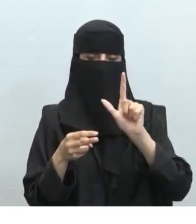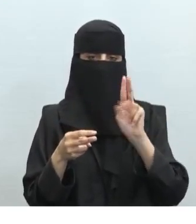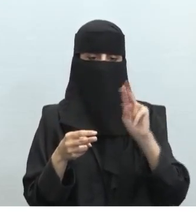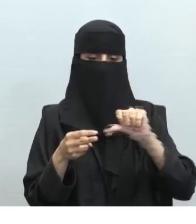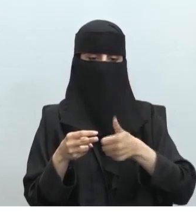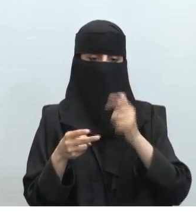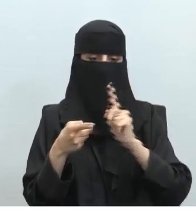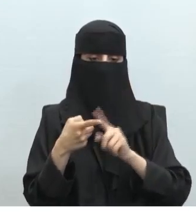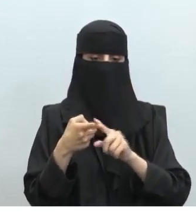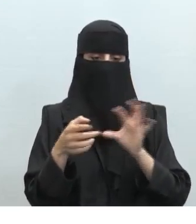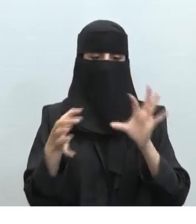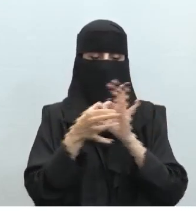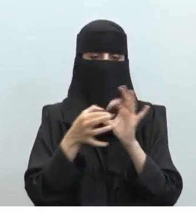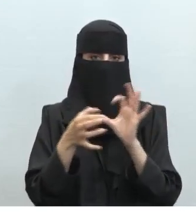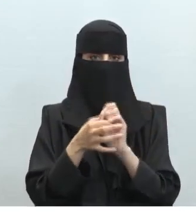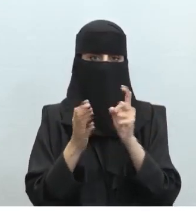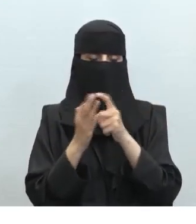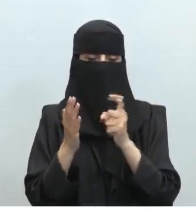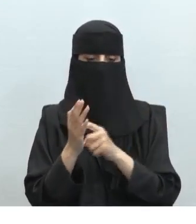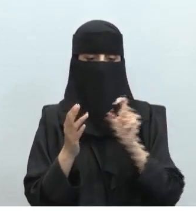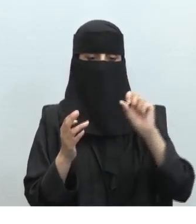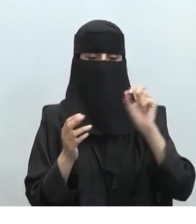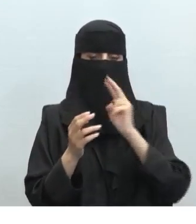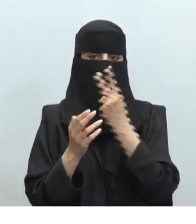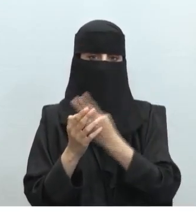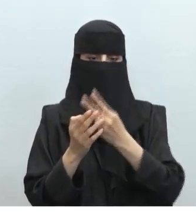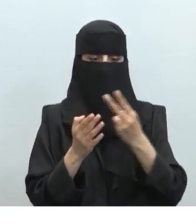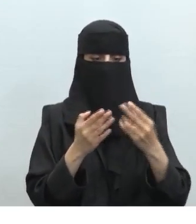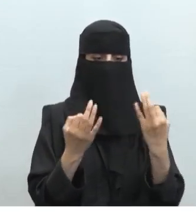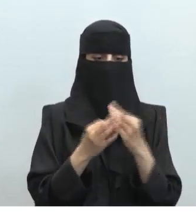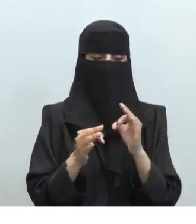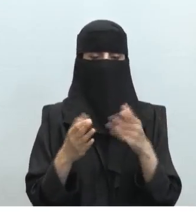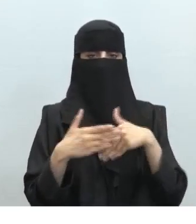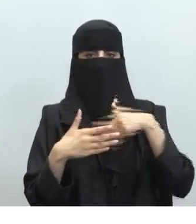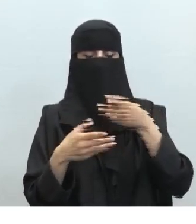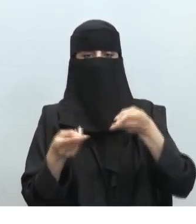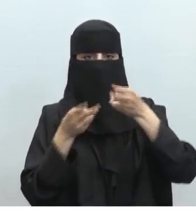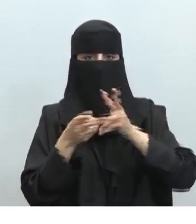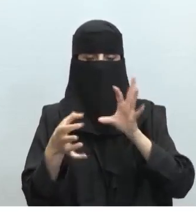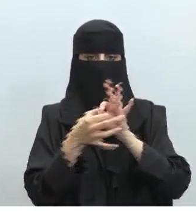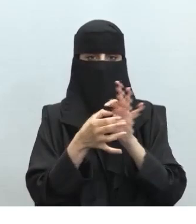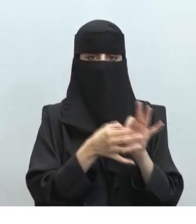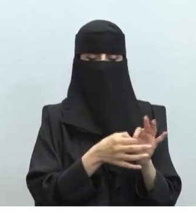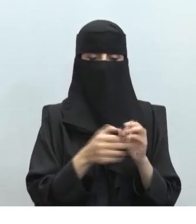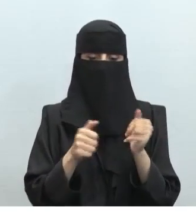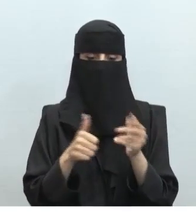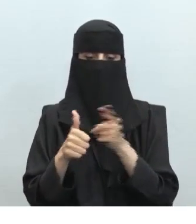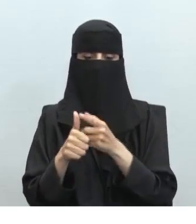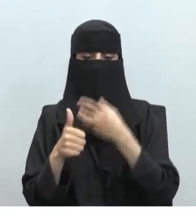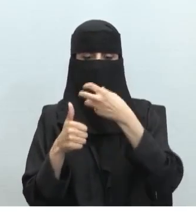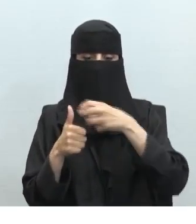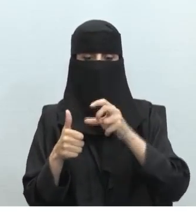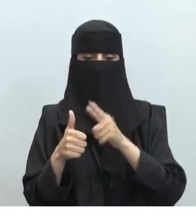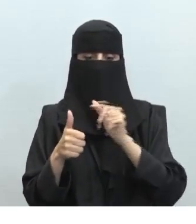كان لها انزيمات الخاصه التي تعمل في هذه المرحله فذكرنا ان مرحله فك الالتواء كانت تعمل او يعمل انزيم فك الالتواء